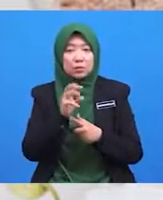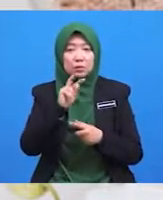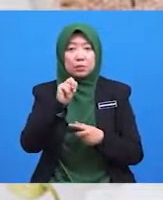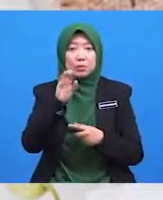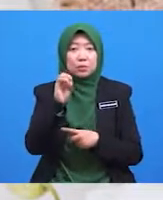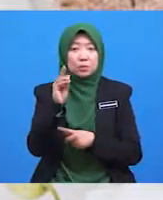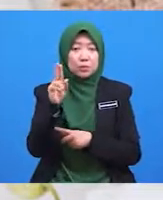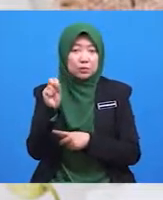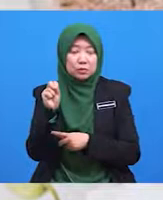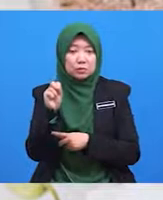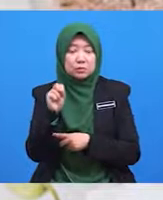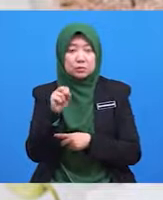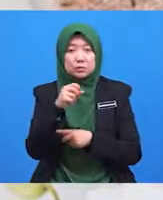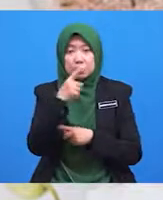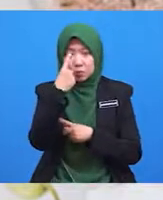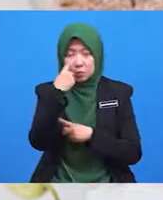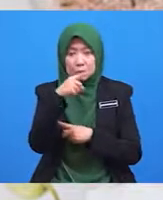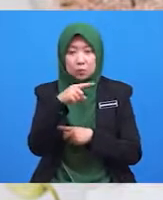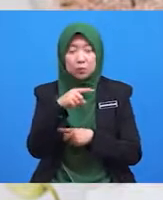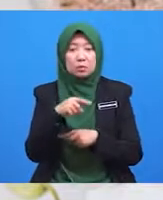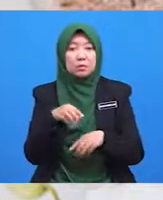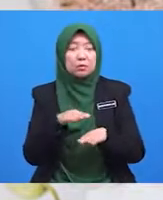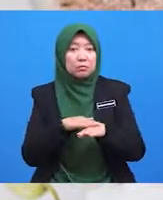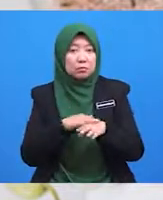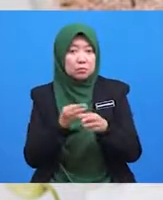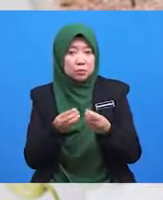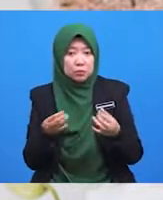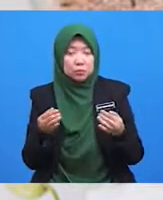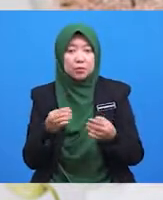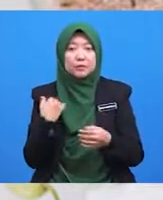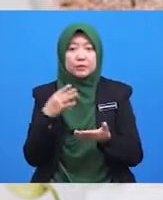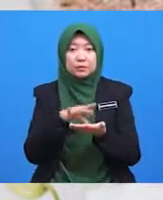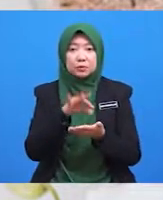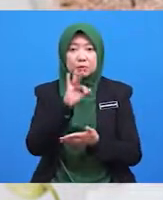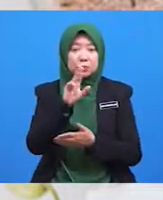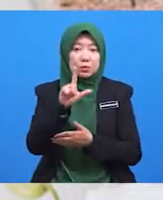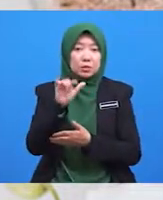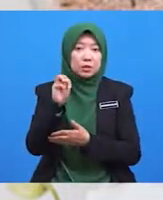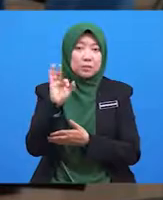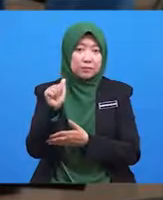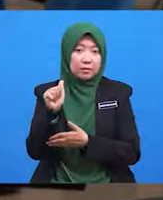digunakan sebagai struktur dan organ yang mengandungi tisu limfoid.